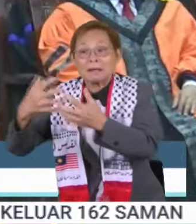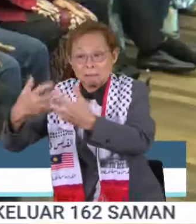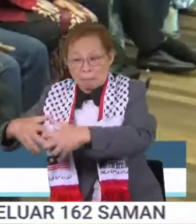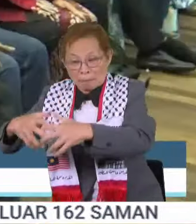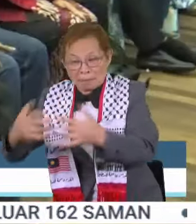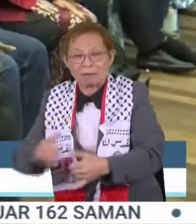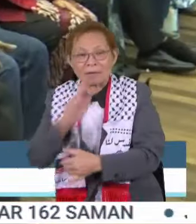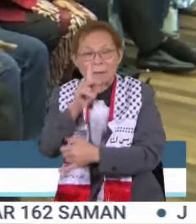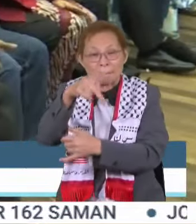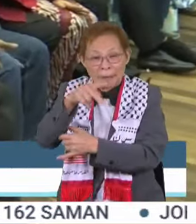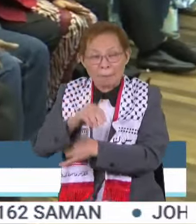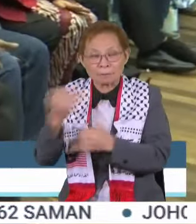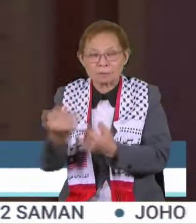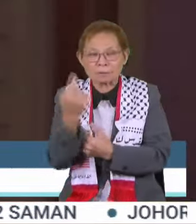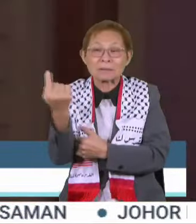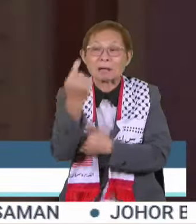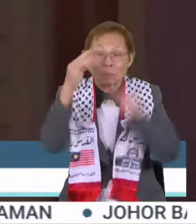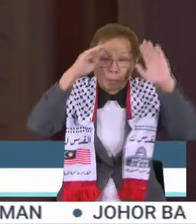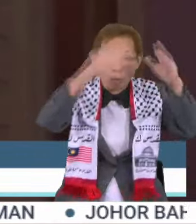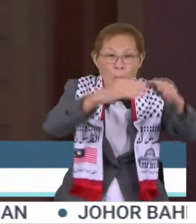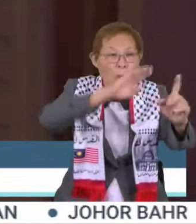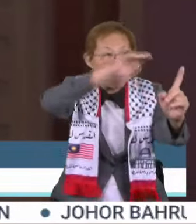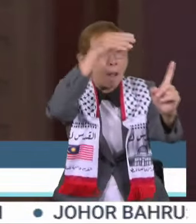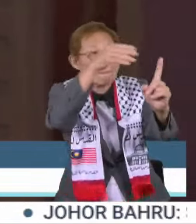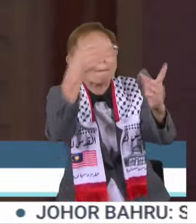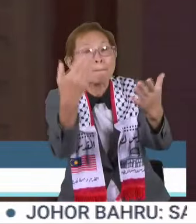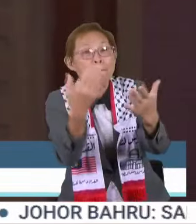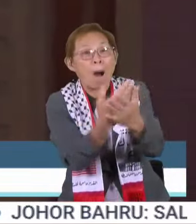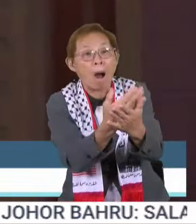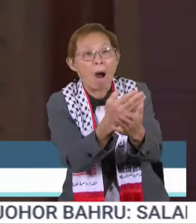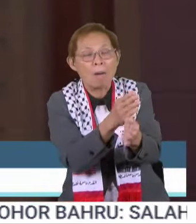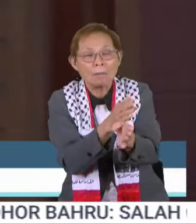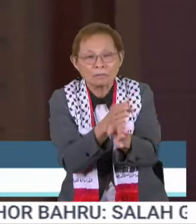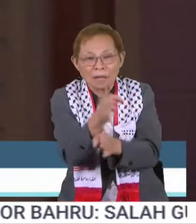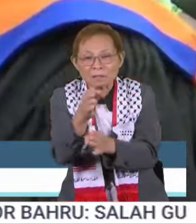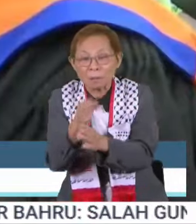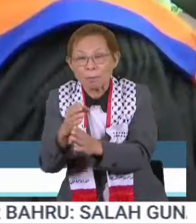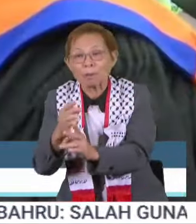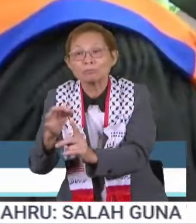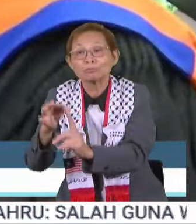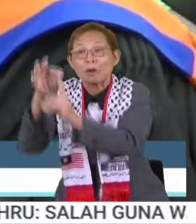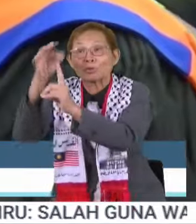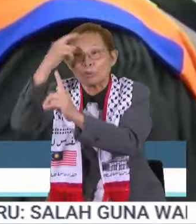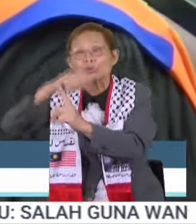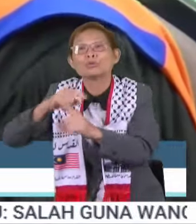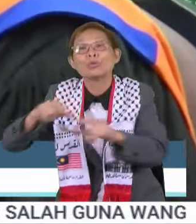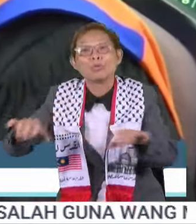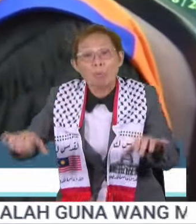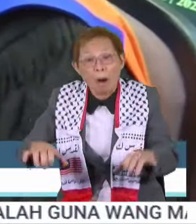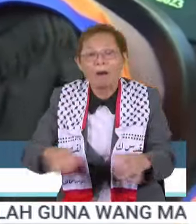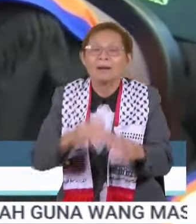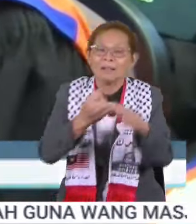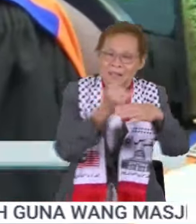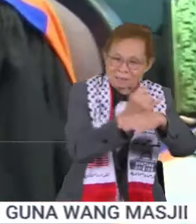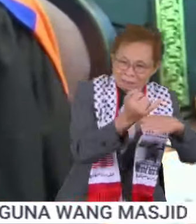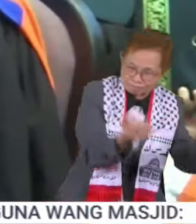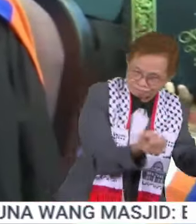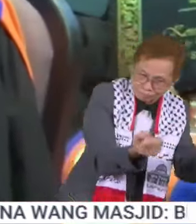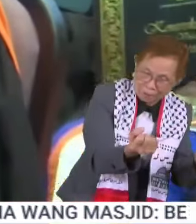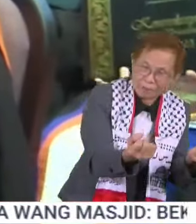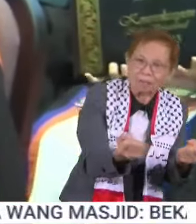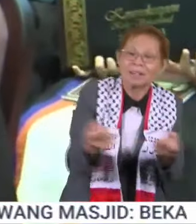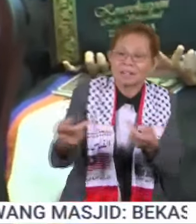KPM juga sentiasa memberi tumpuan kepada aspek baharu dalam sektor tertentu untuk dipenuhi. Ini termasuk industri